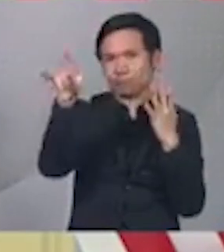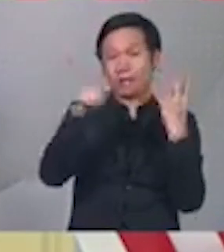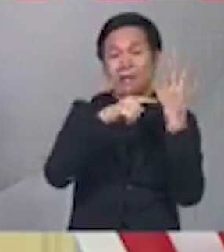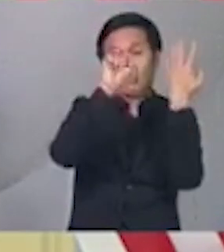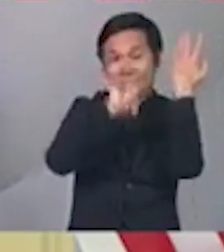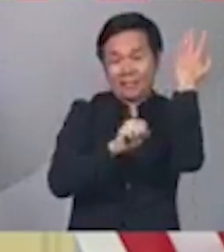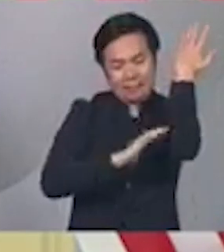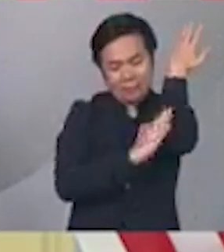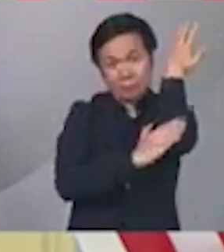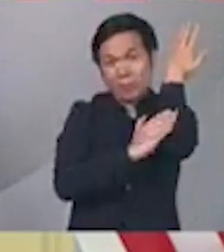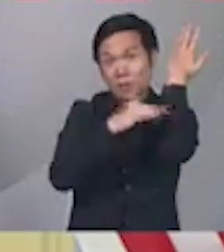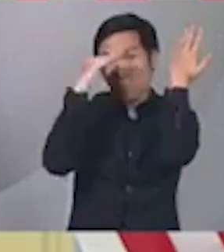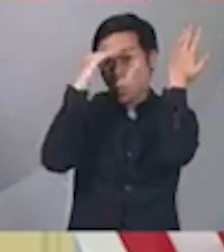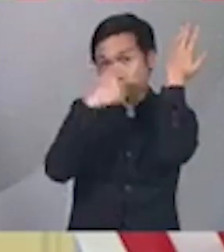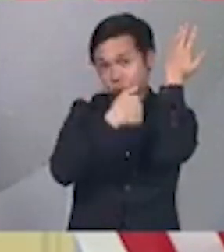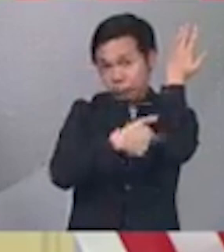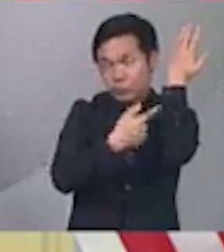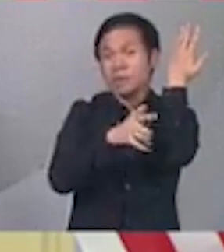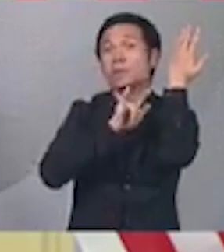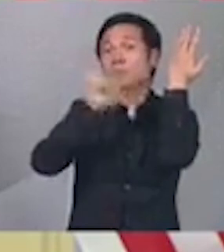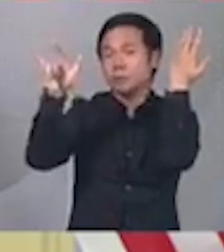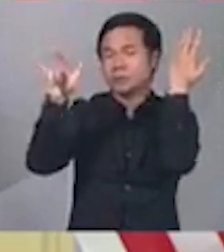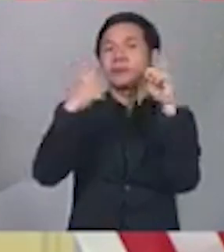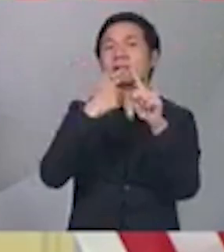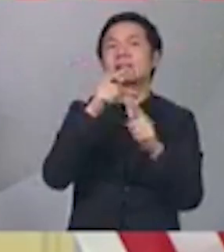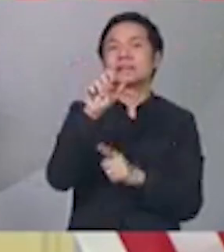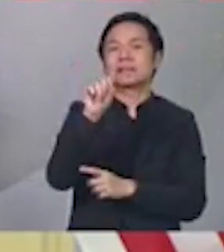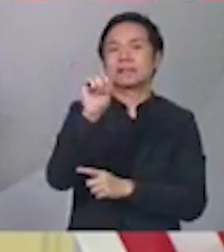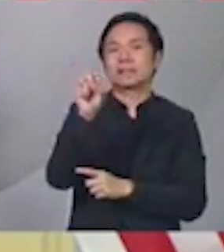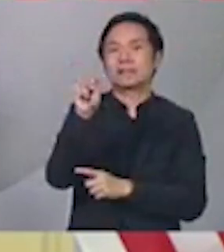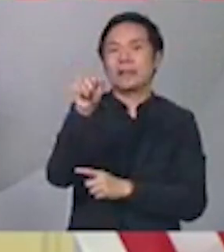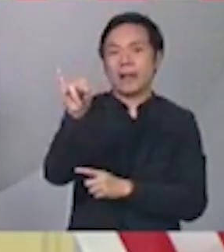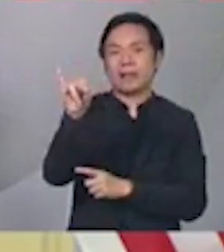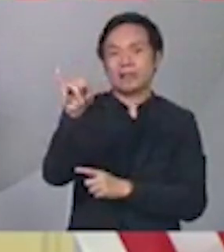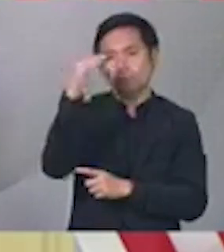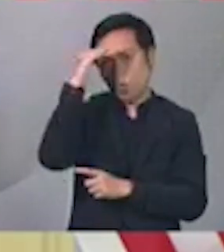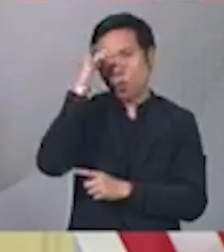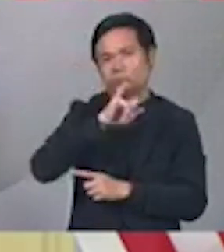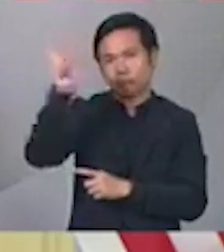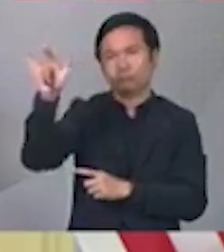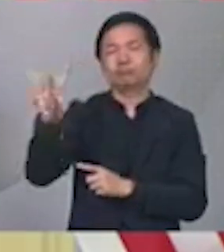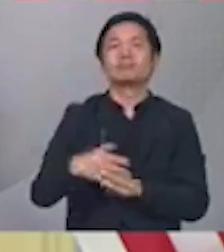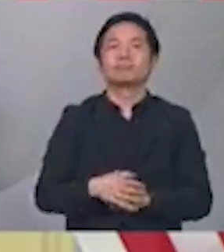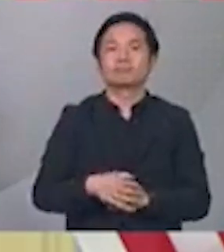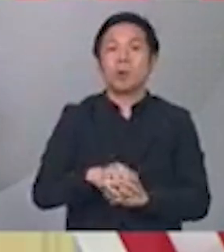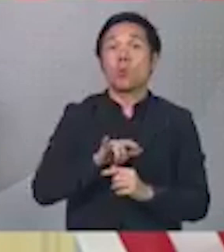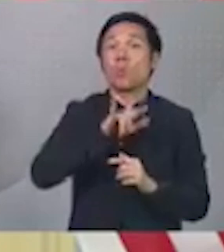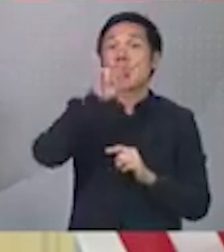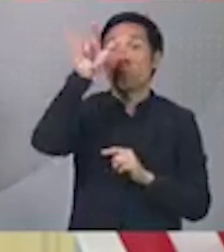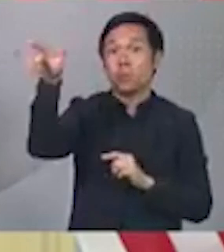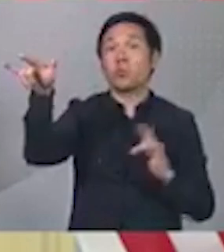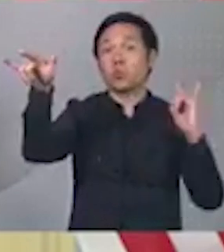Digo Selatan dari lapangan terbang antarbangsa Senin dan mereka akan diterbangkan ke lapangan lapangan